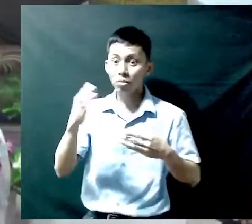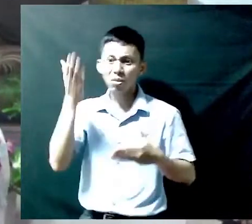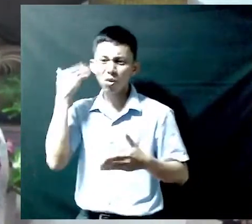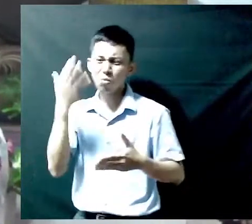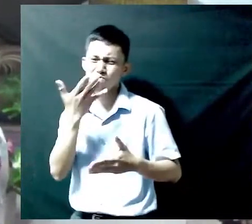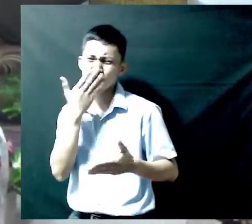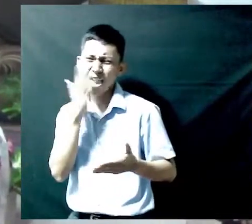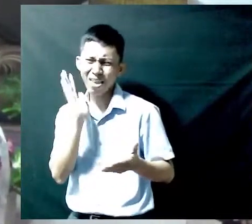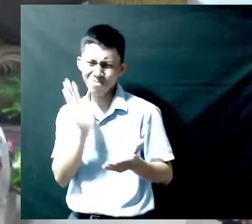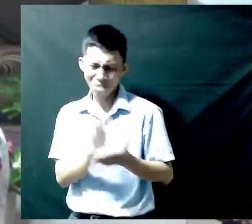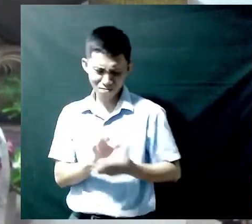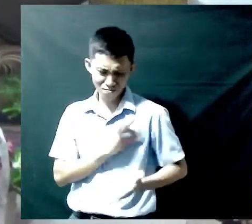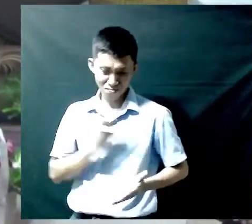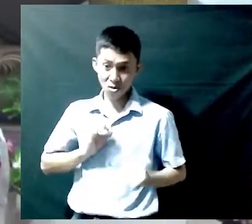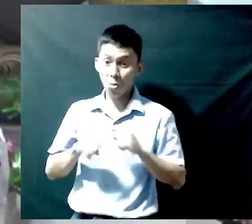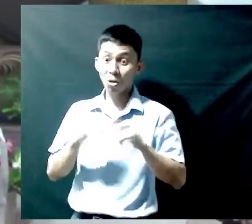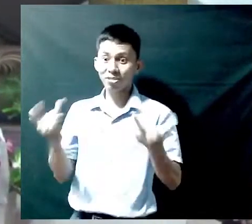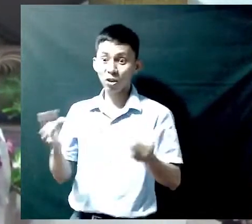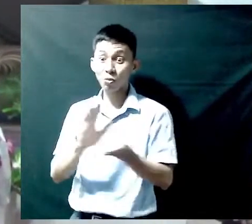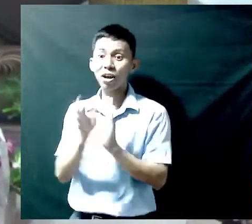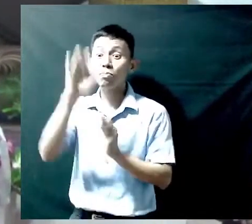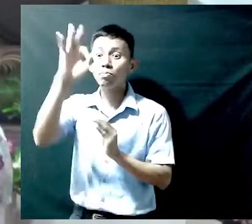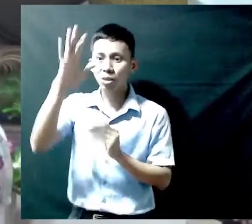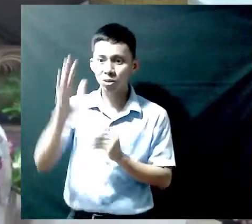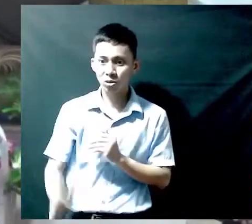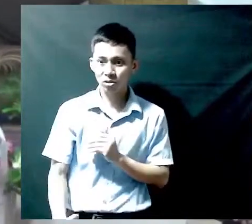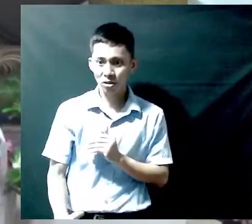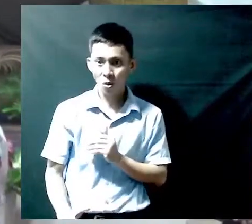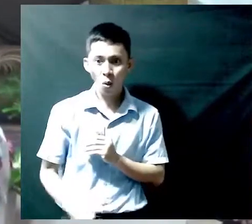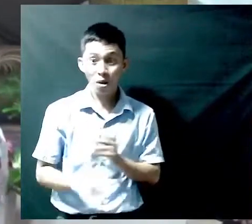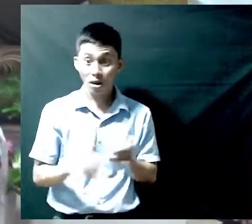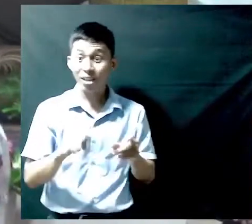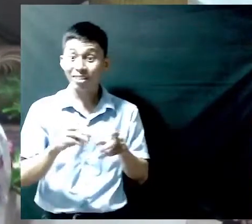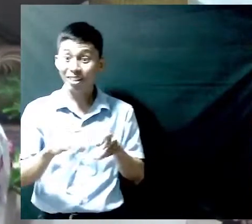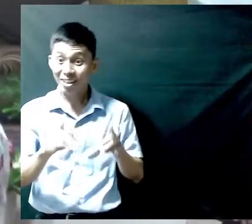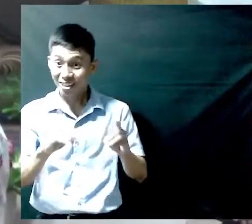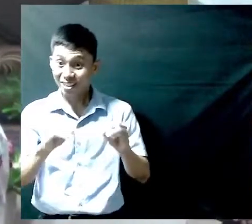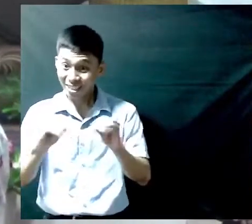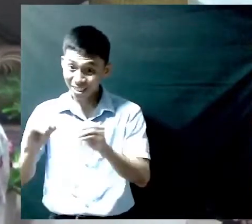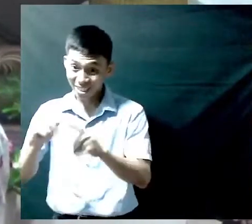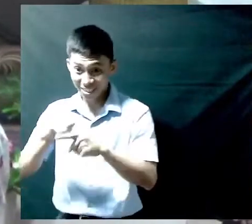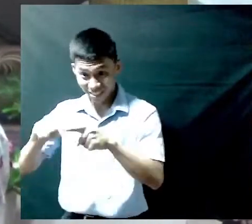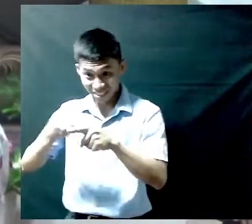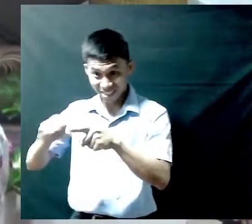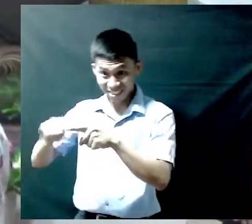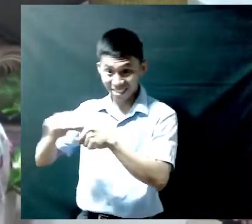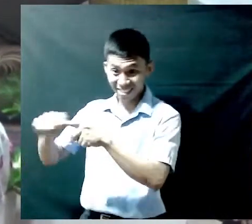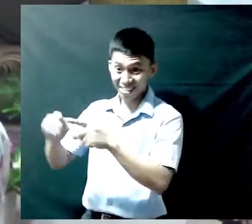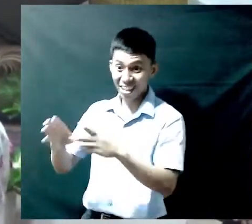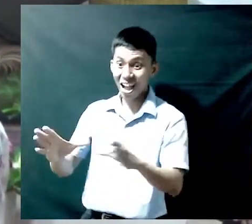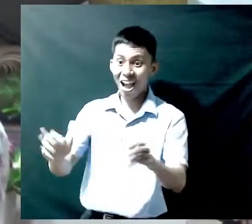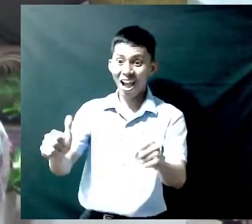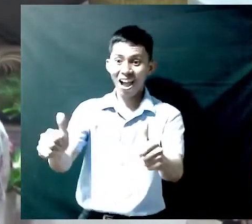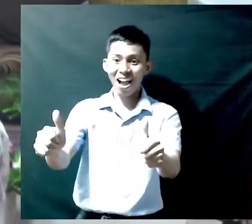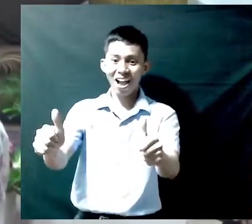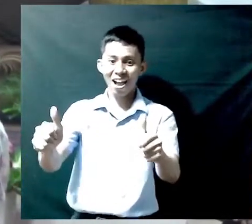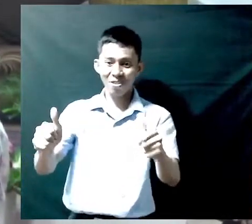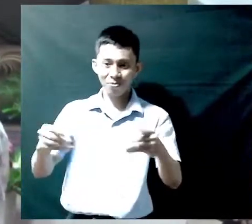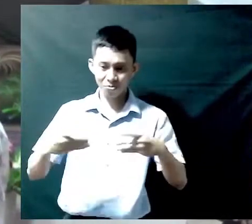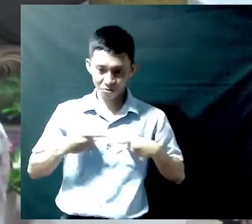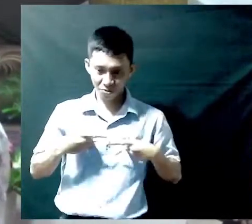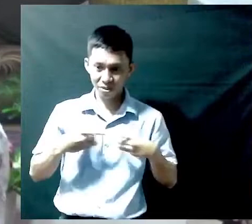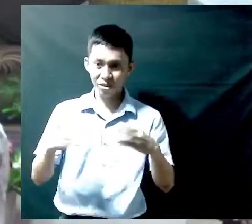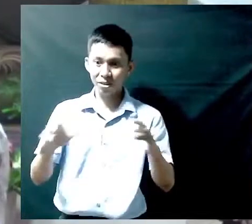sa Pasig. No, at marami po sila. Actually, marami sa mga naging unang ampun ko ng 13